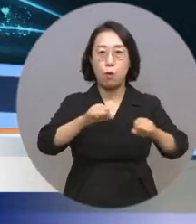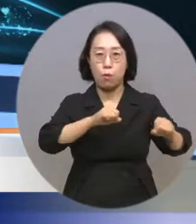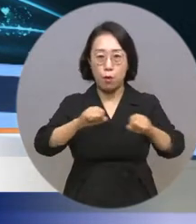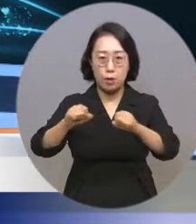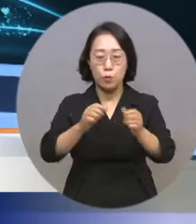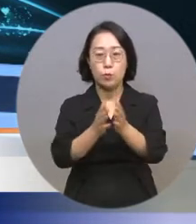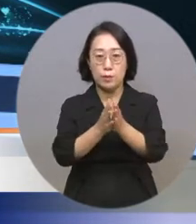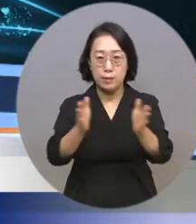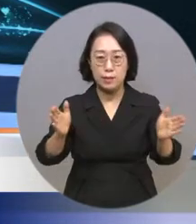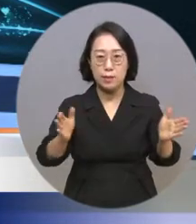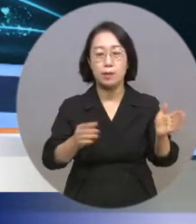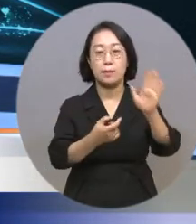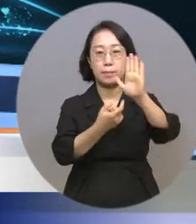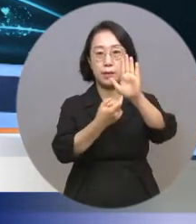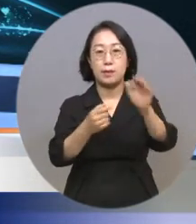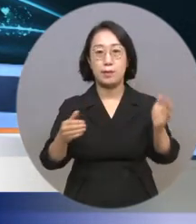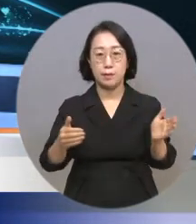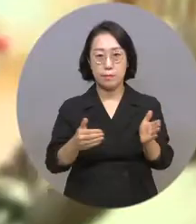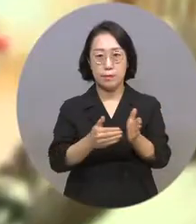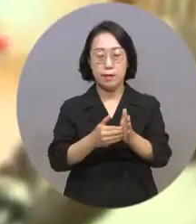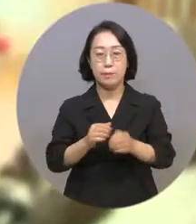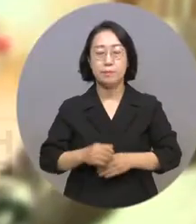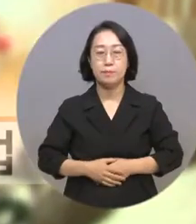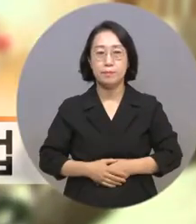위해 발벗고 나섭니다.